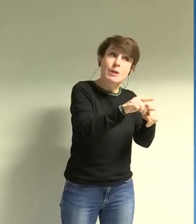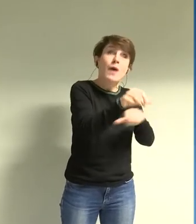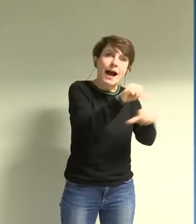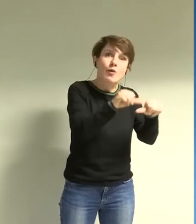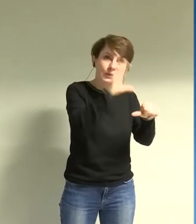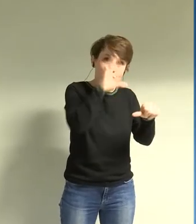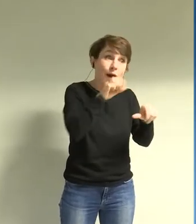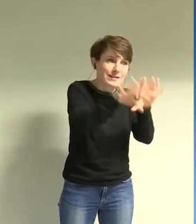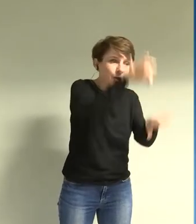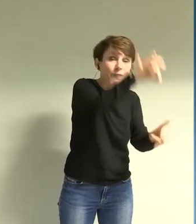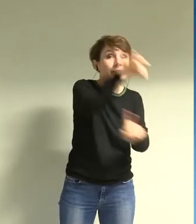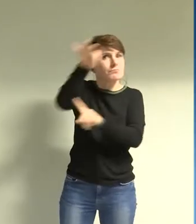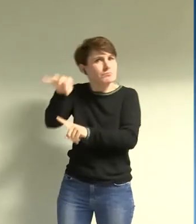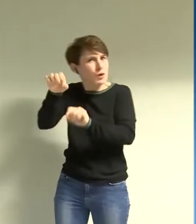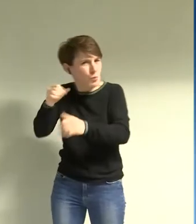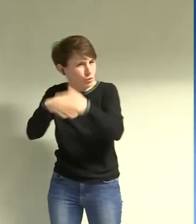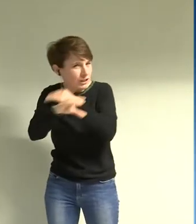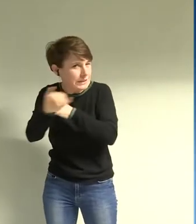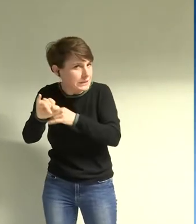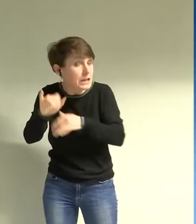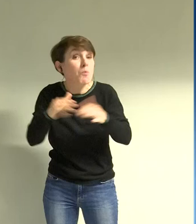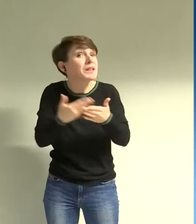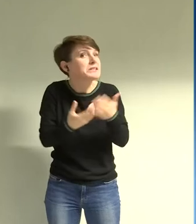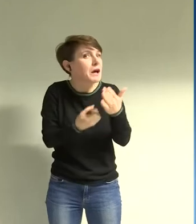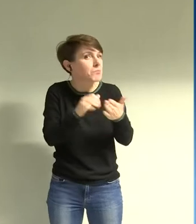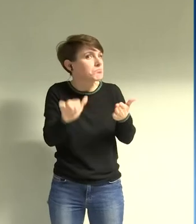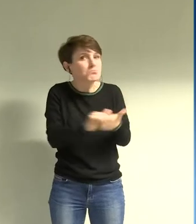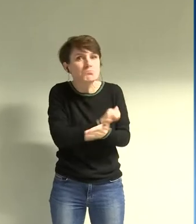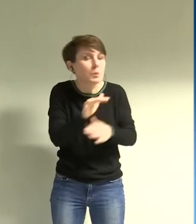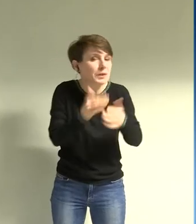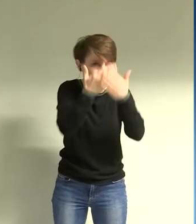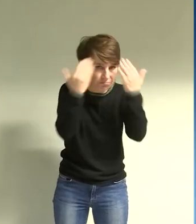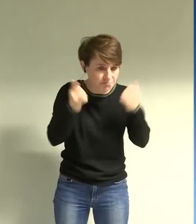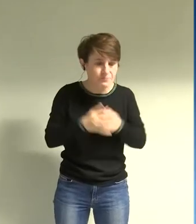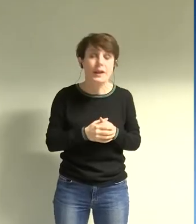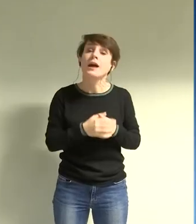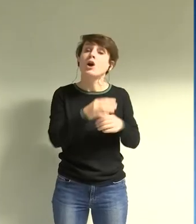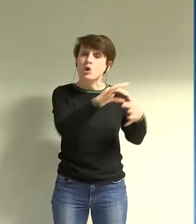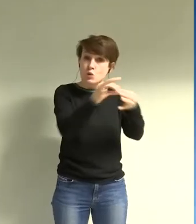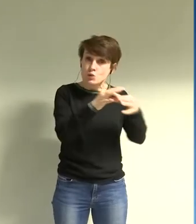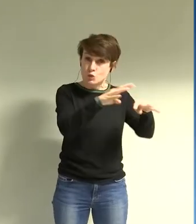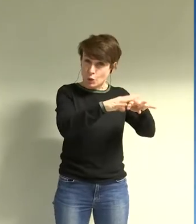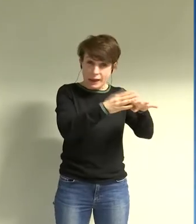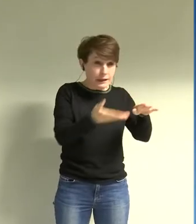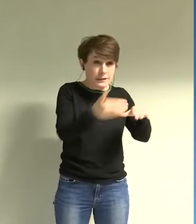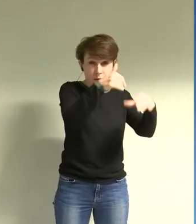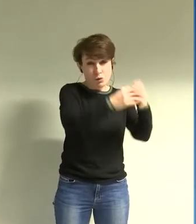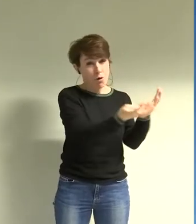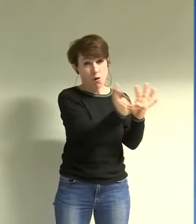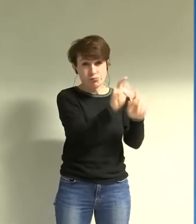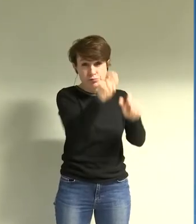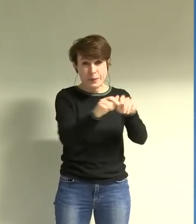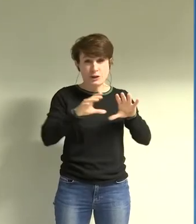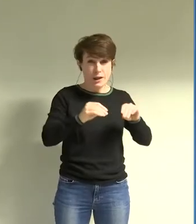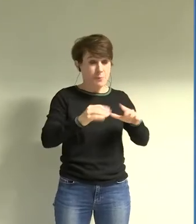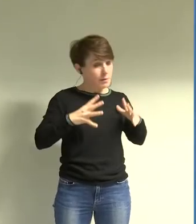peut-être que c'est plus le cas maintenant il est vrai que les unions de quartiers qui sont composés d'habitants investis dans leur quartier souvent depuis de